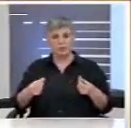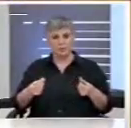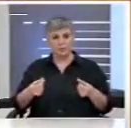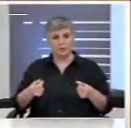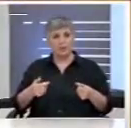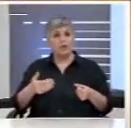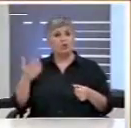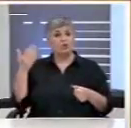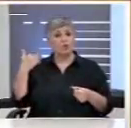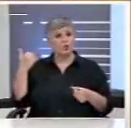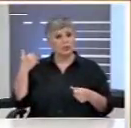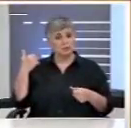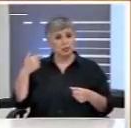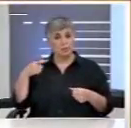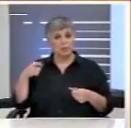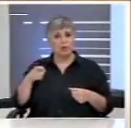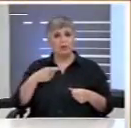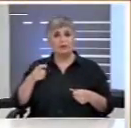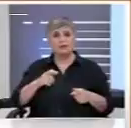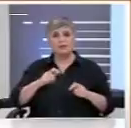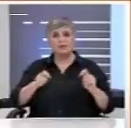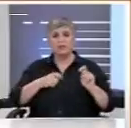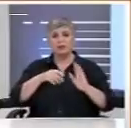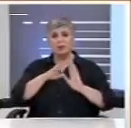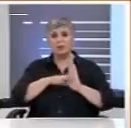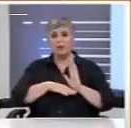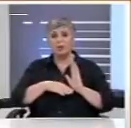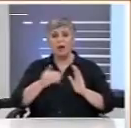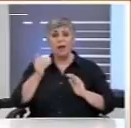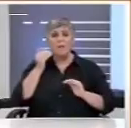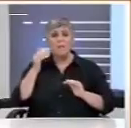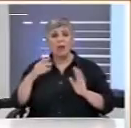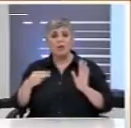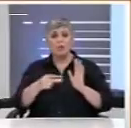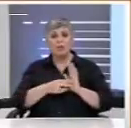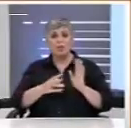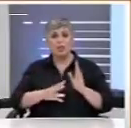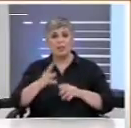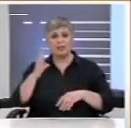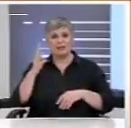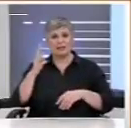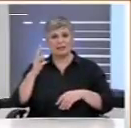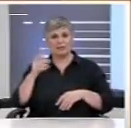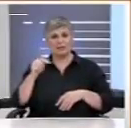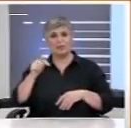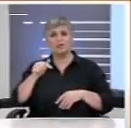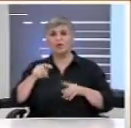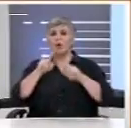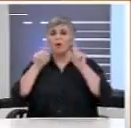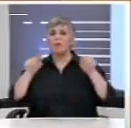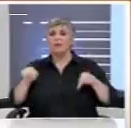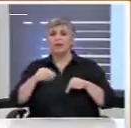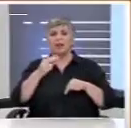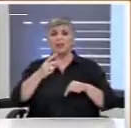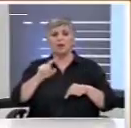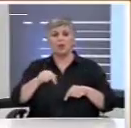μεσοπρόθεσμό σας, το τελευταίο μεσοπρόθεσμό σας, το Μάη του 2014, στον πίνακα 2,4, έχουμε